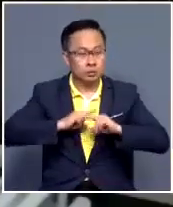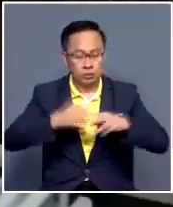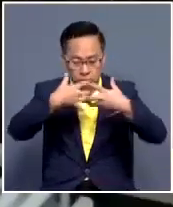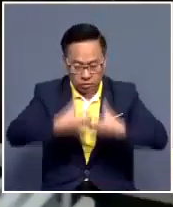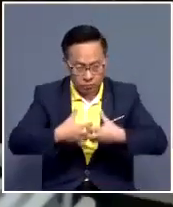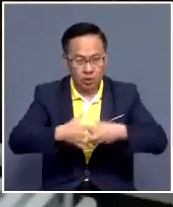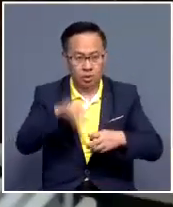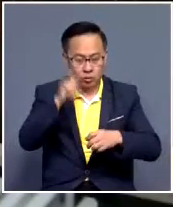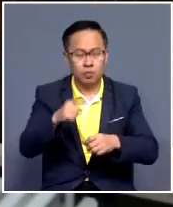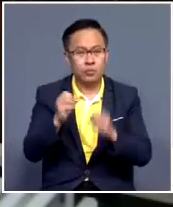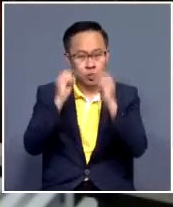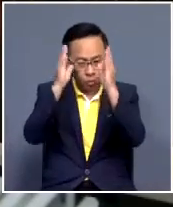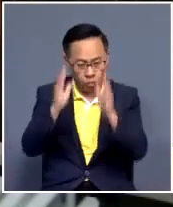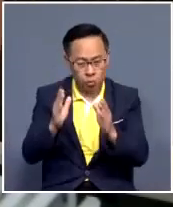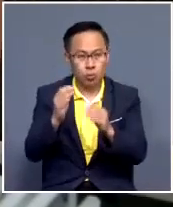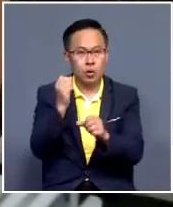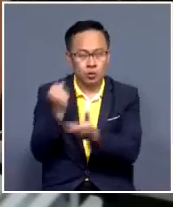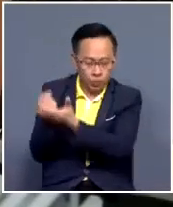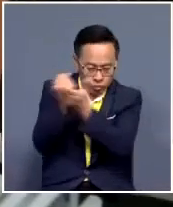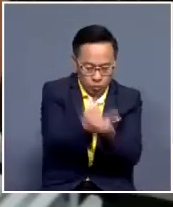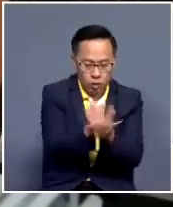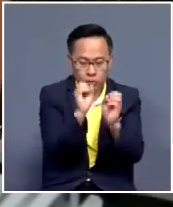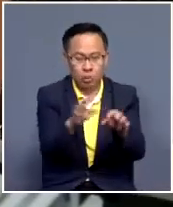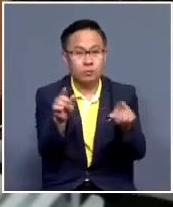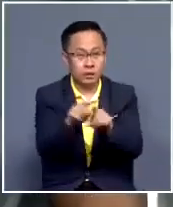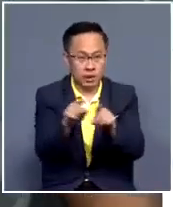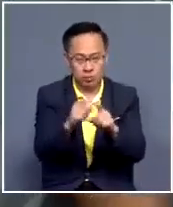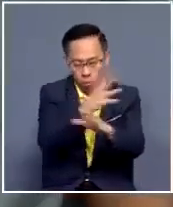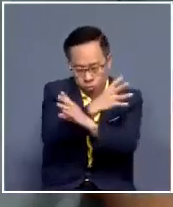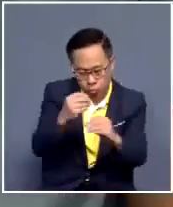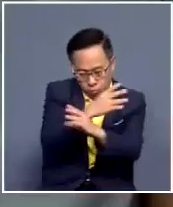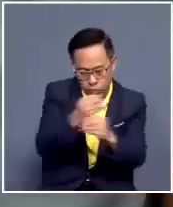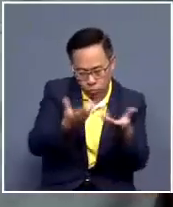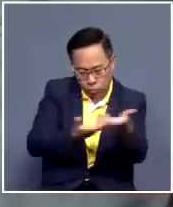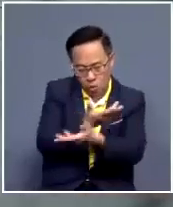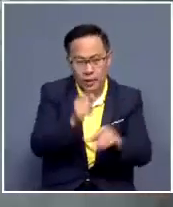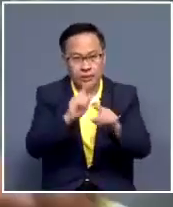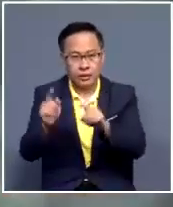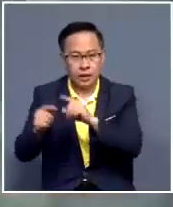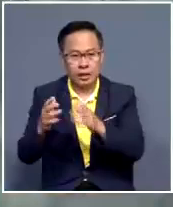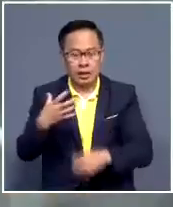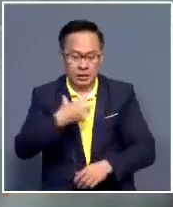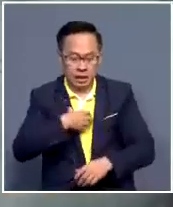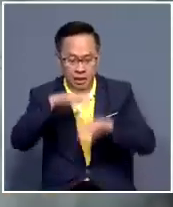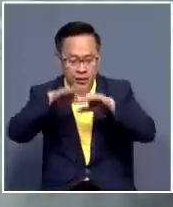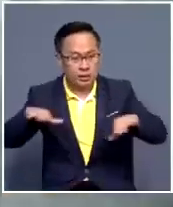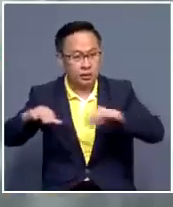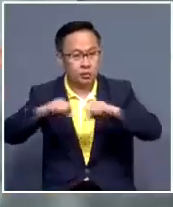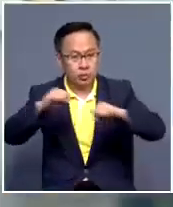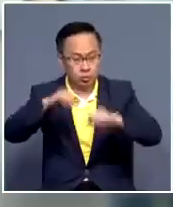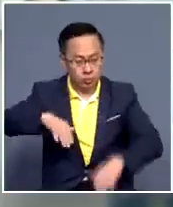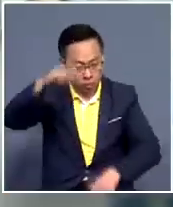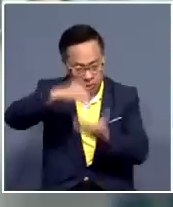กันนะฮะเพราะคุณจะได้ถ่ายทอดประสบการณ์คุณต้องการที่จะให้มีทักษะสมรรถนะแบบไหนใช่